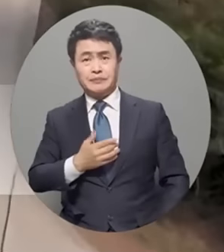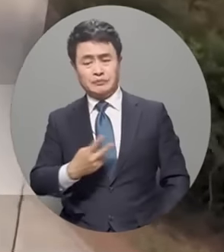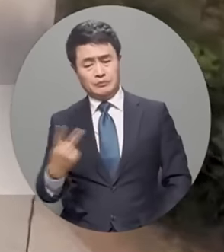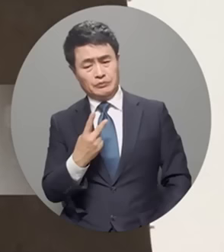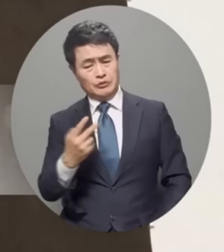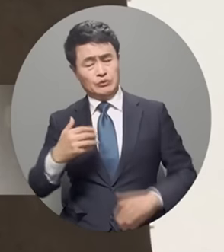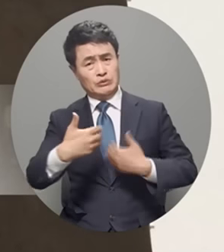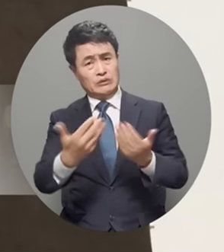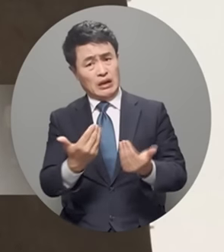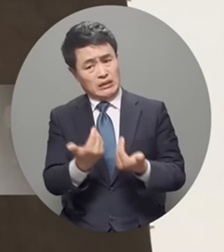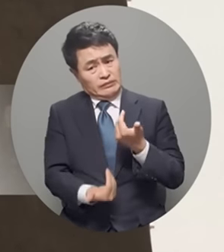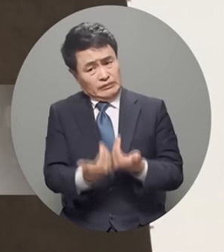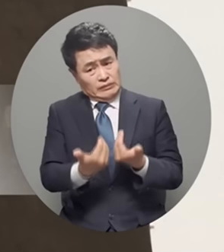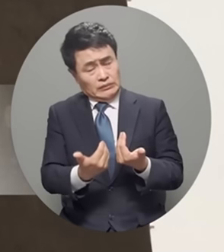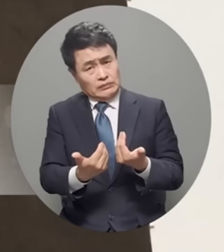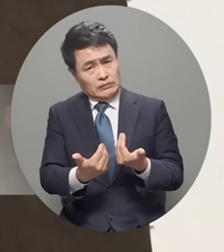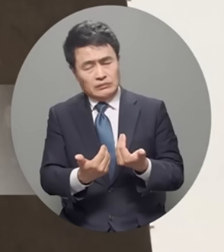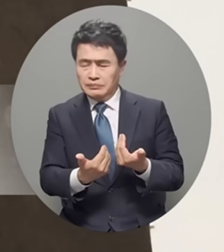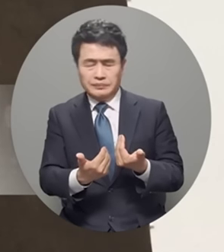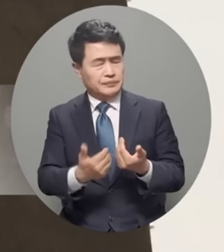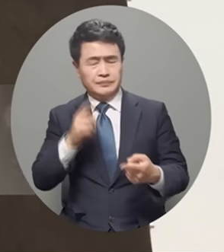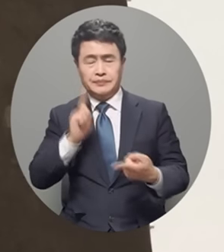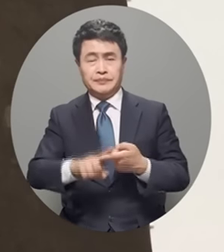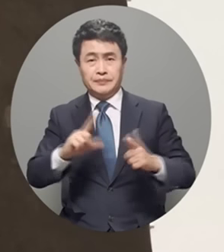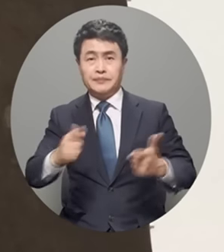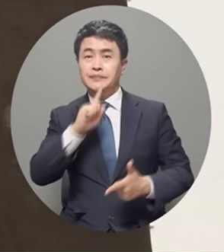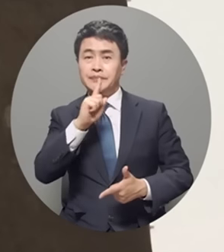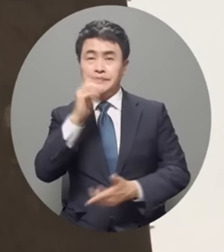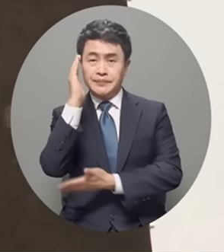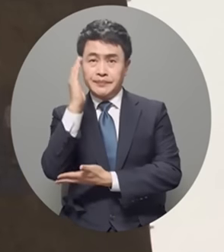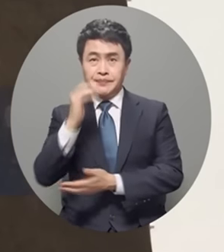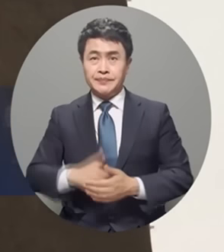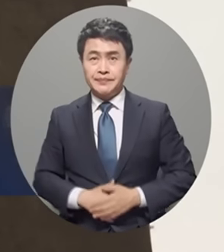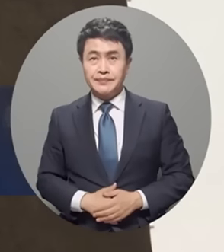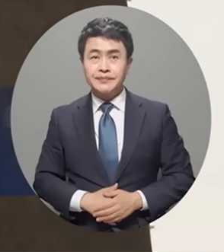관계를 훼손하는 행위를 하는 것은 부적절하다고 지적했습니다.